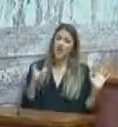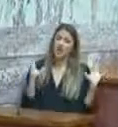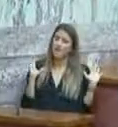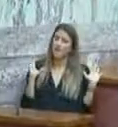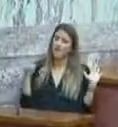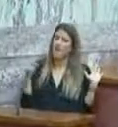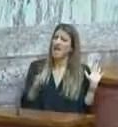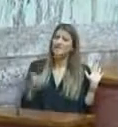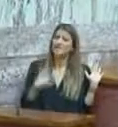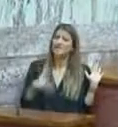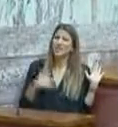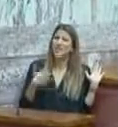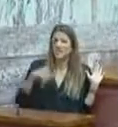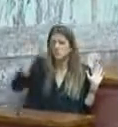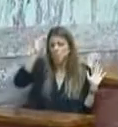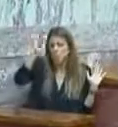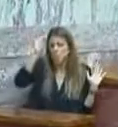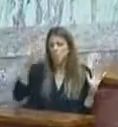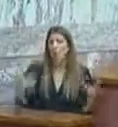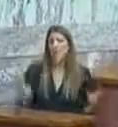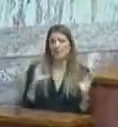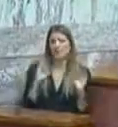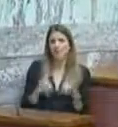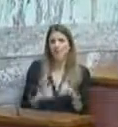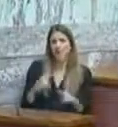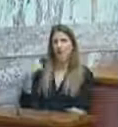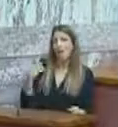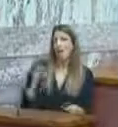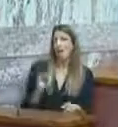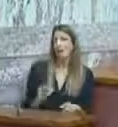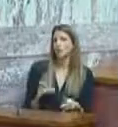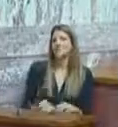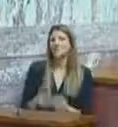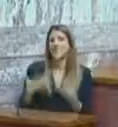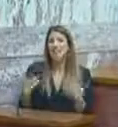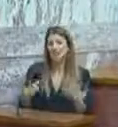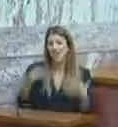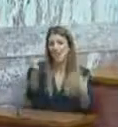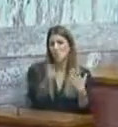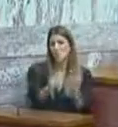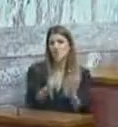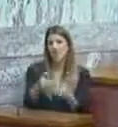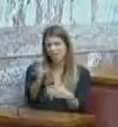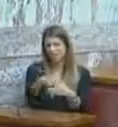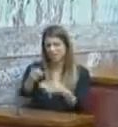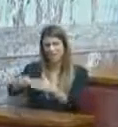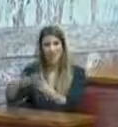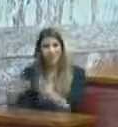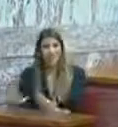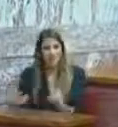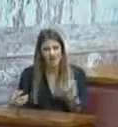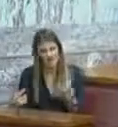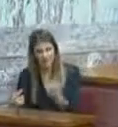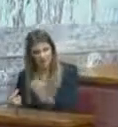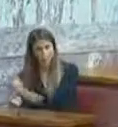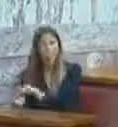υπηρετείτε πολιτικές σκοπιμότητες. Θα κάνω ένα απλό ερώτημα για σήμερα για τις 10 κάλπες. Κύριε Λάπα, αν είστε η Βουλή, είναι